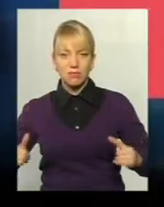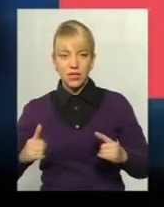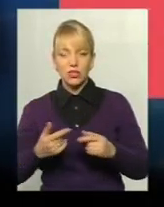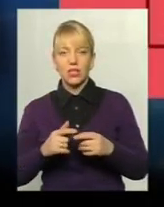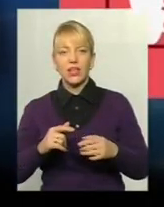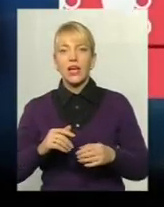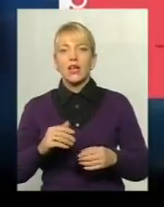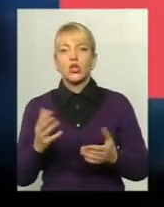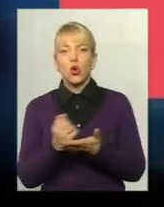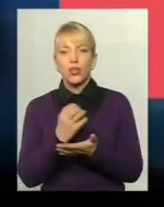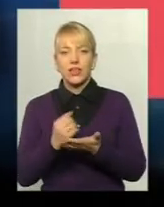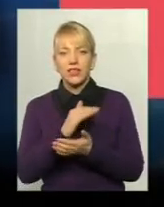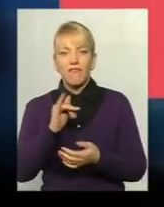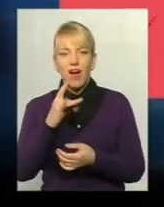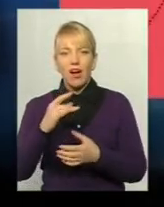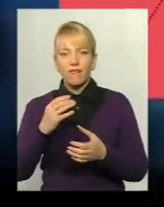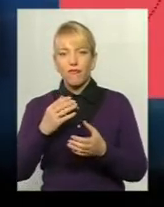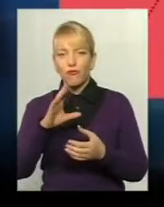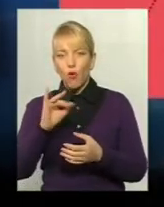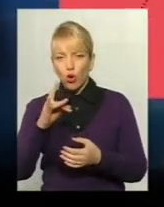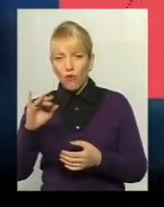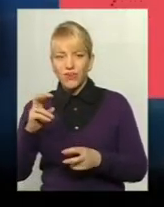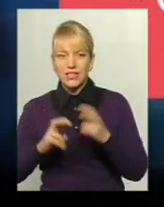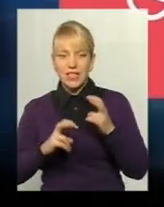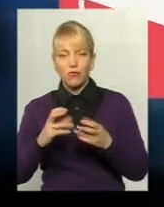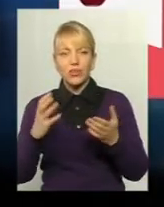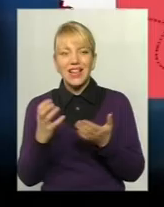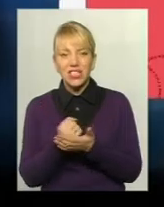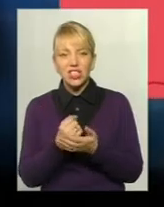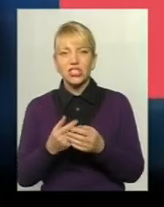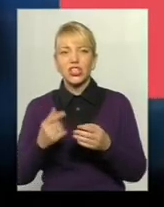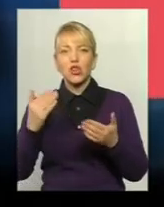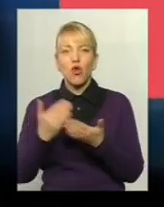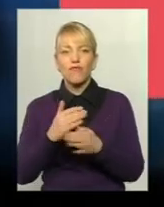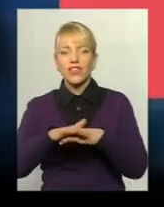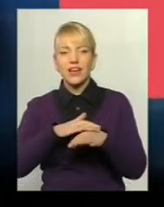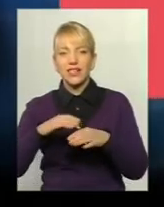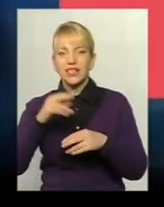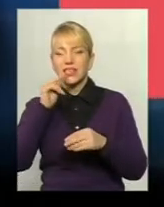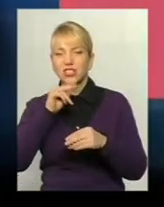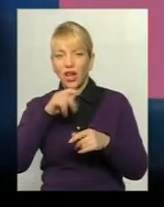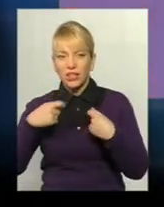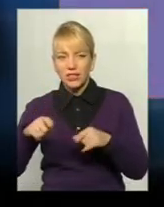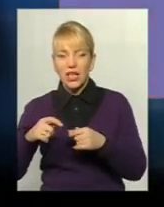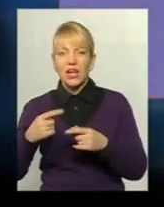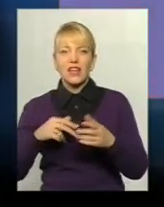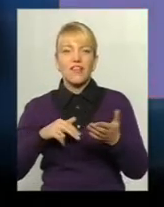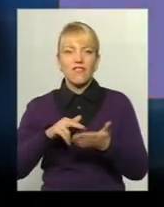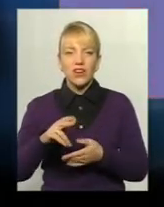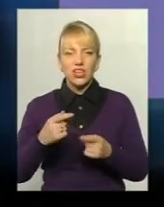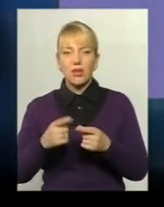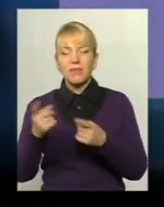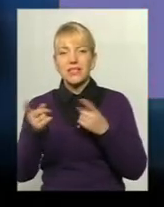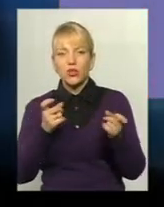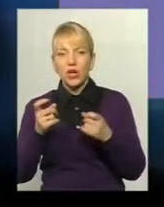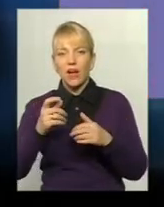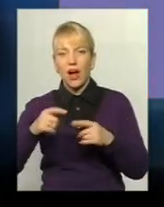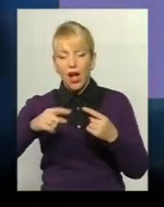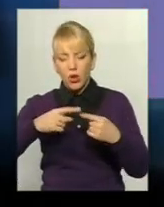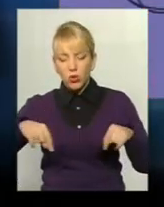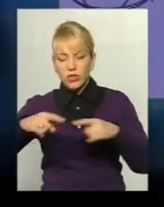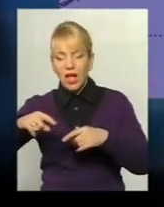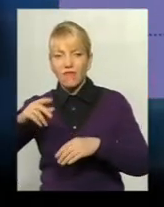фарфорового заводу, знайшли нові ринки збуту чаю, вивели на нові висоти бджільництво. Ми залучили галузевих експертів